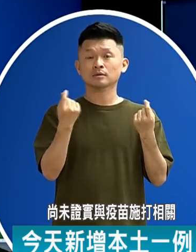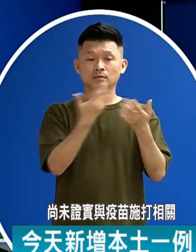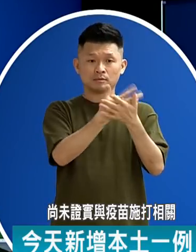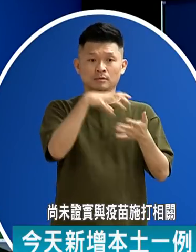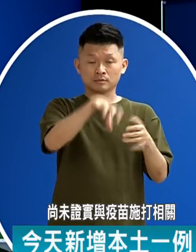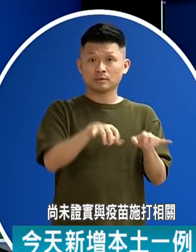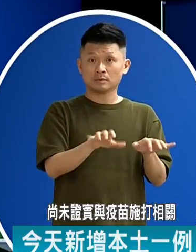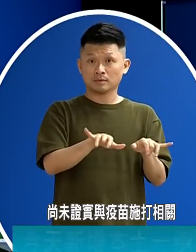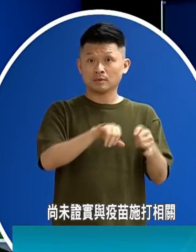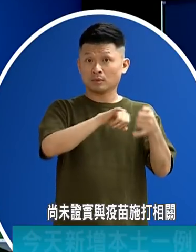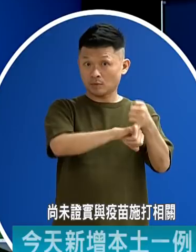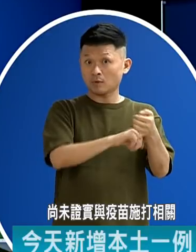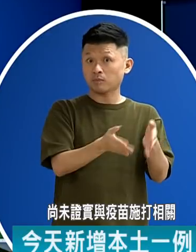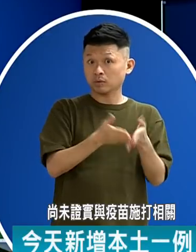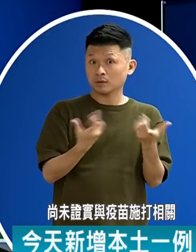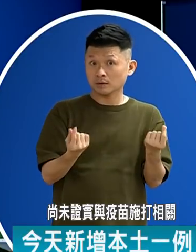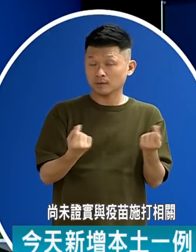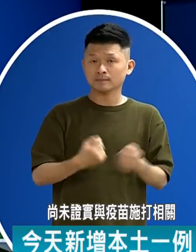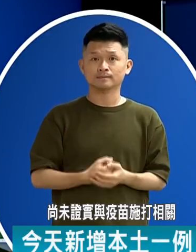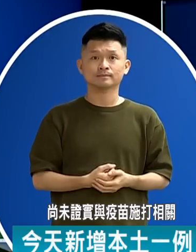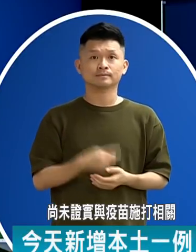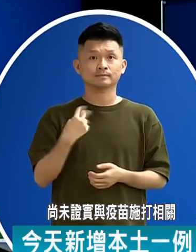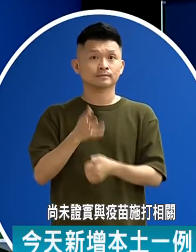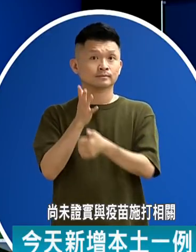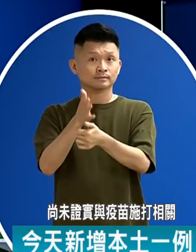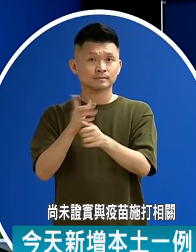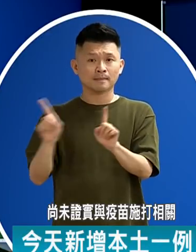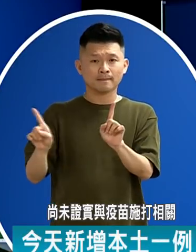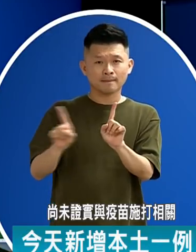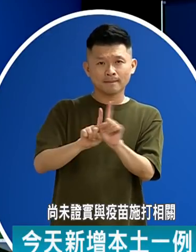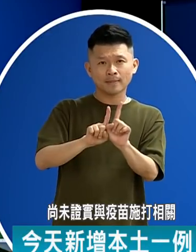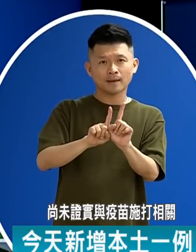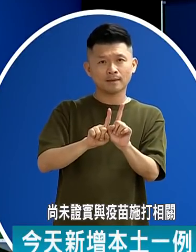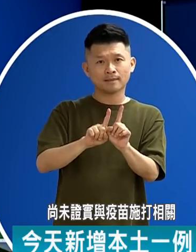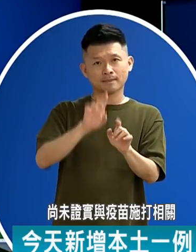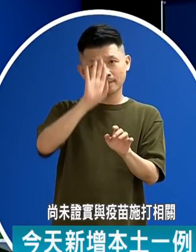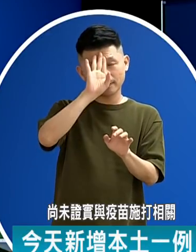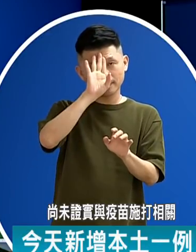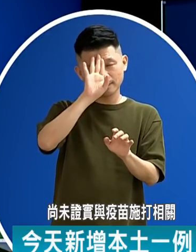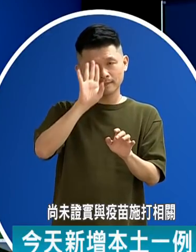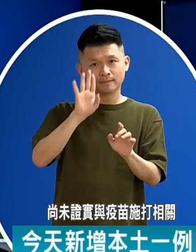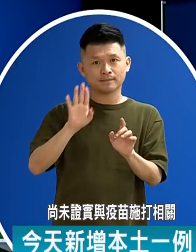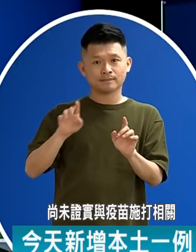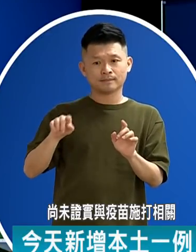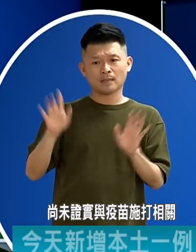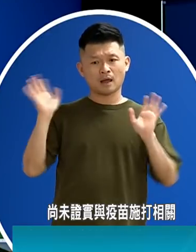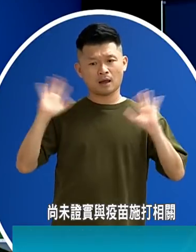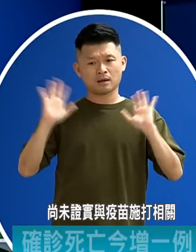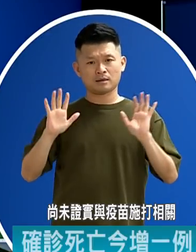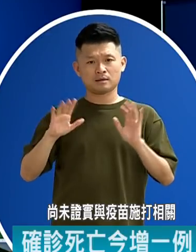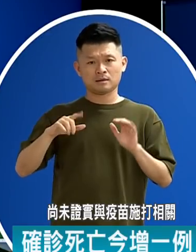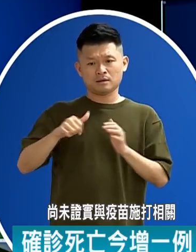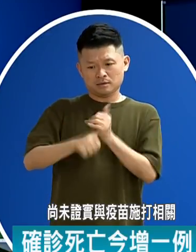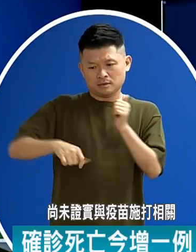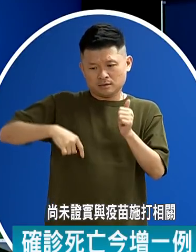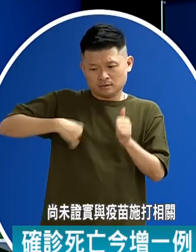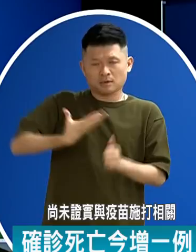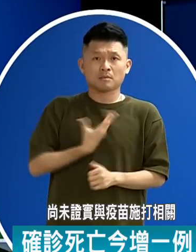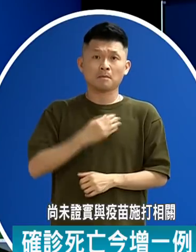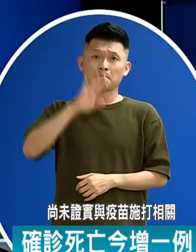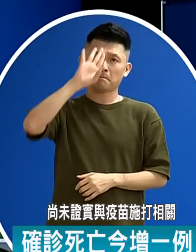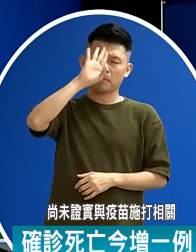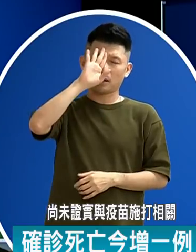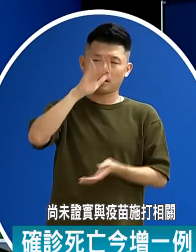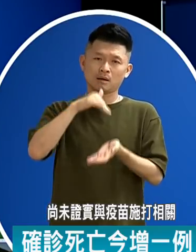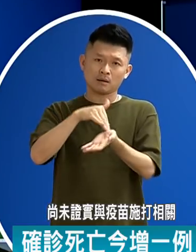行预约？然后还有另外一题是说，有陪病者他们反映，就是说因为他的小朋友是先天性心脏病，那常常会